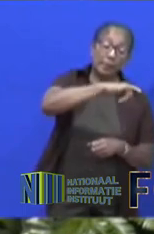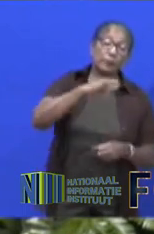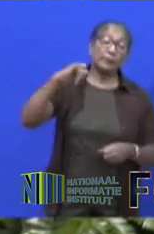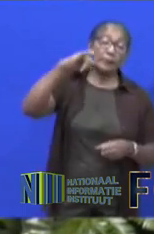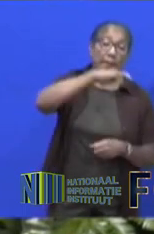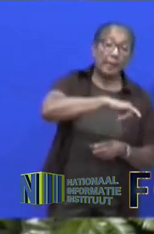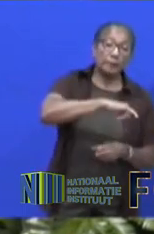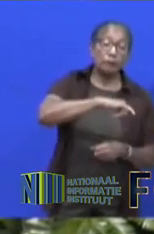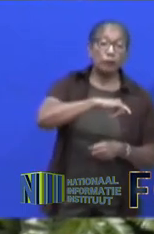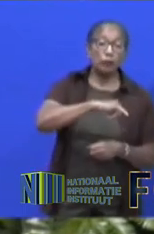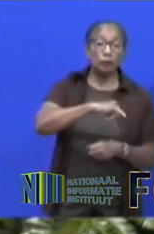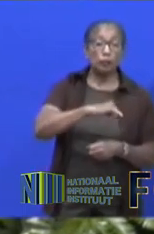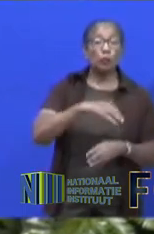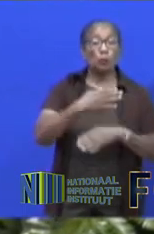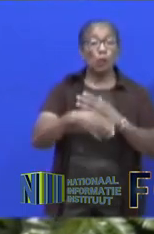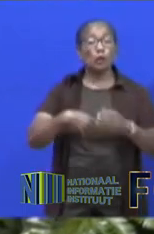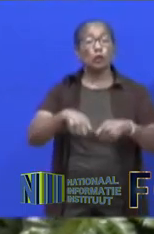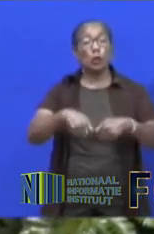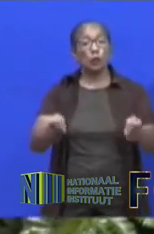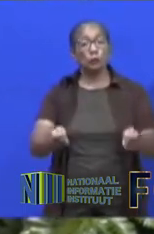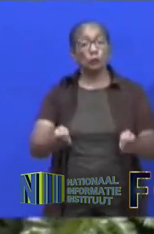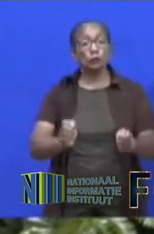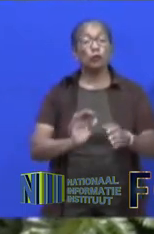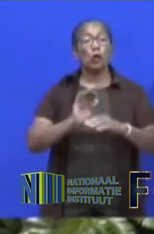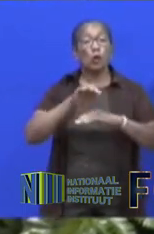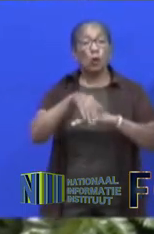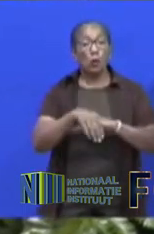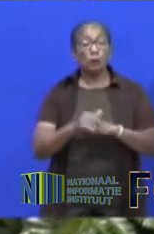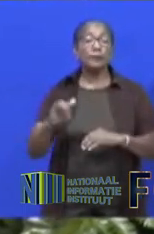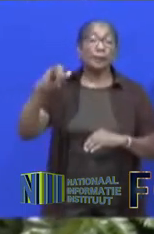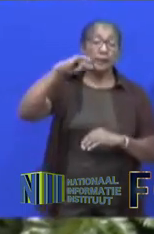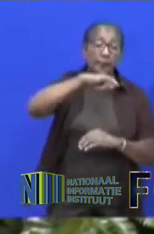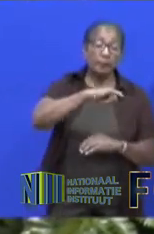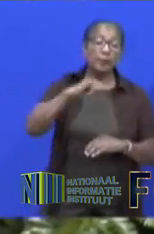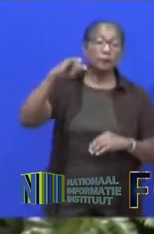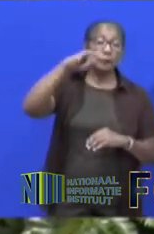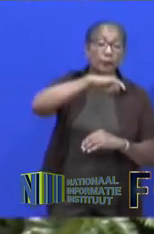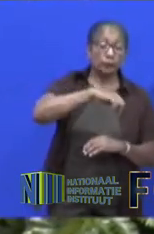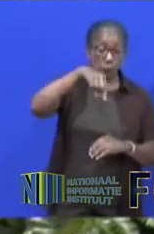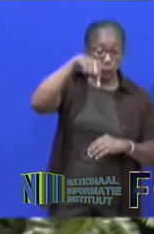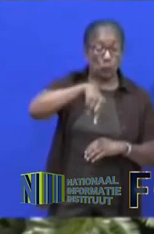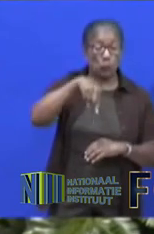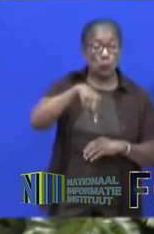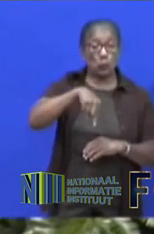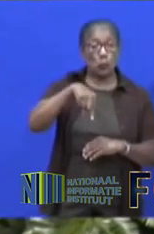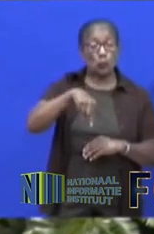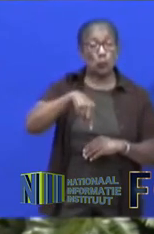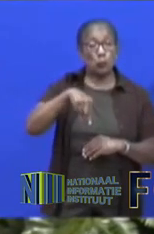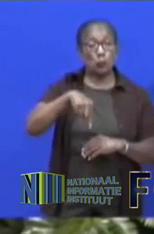repatriatievluchten die zullen worden uitgevoerd. Met betrekking tot de repatriatievlucht die nu